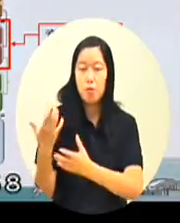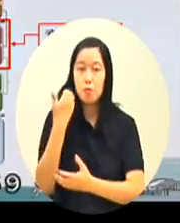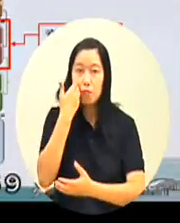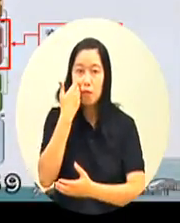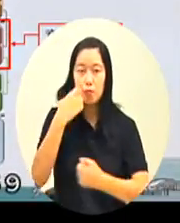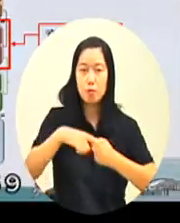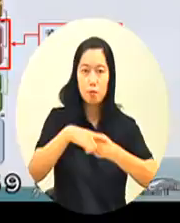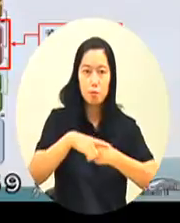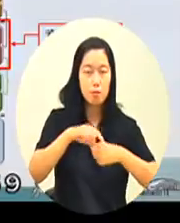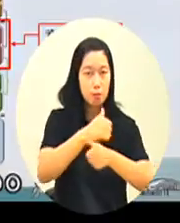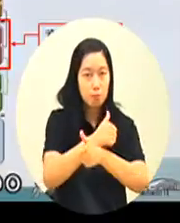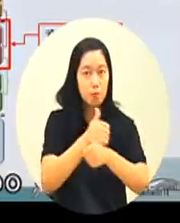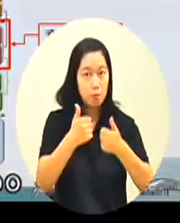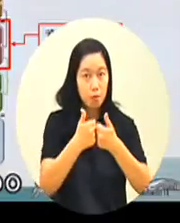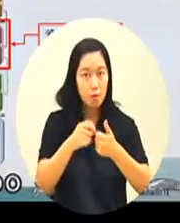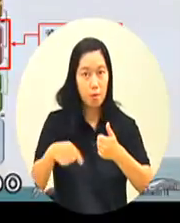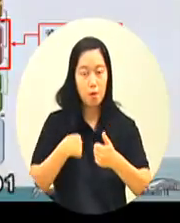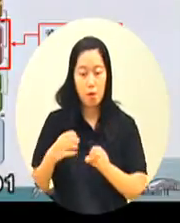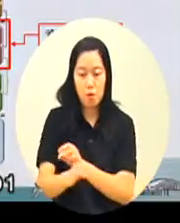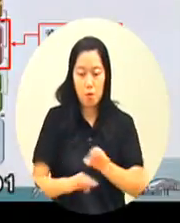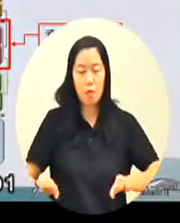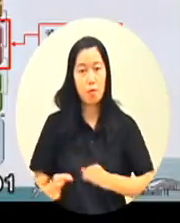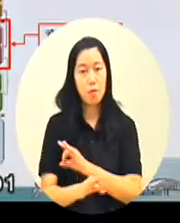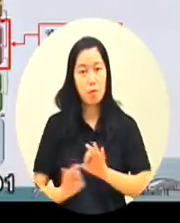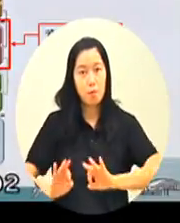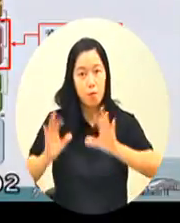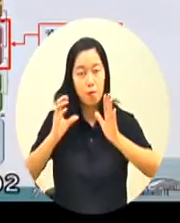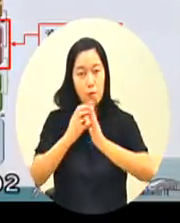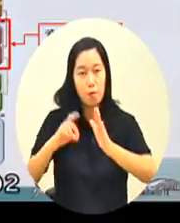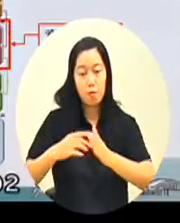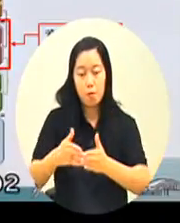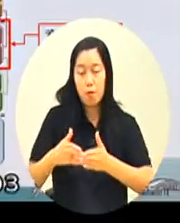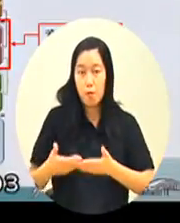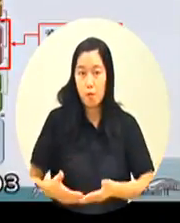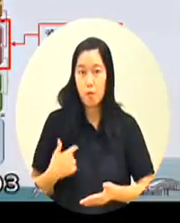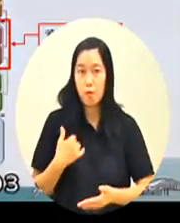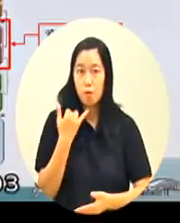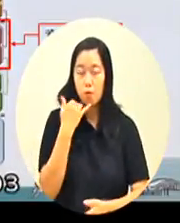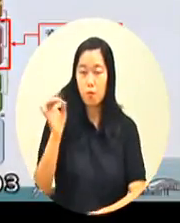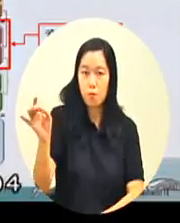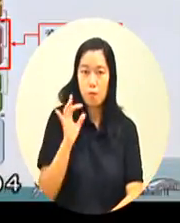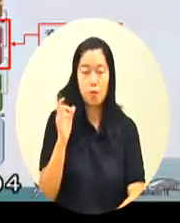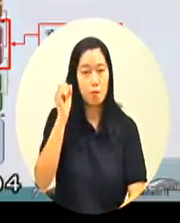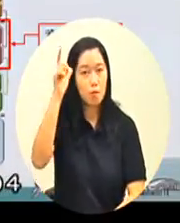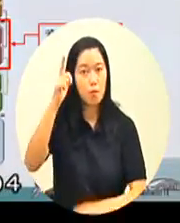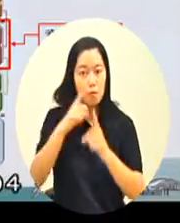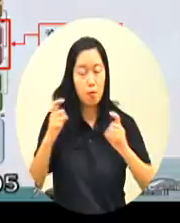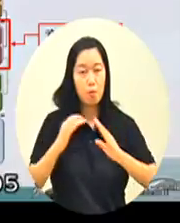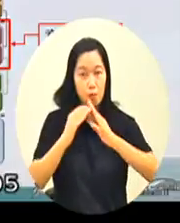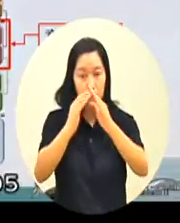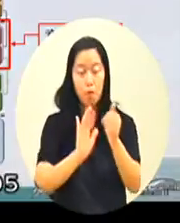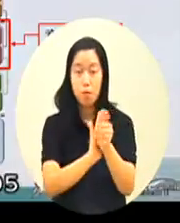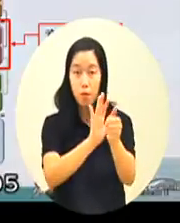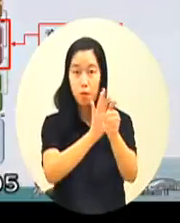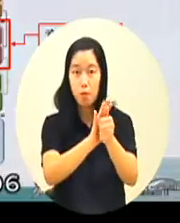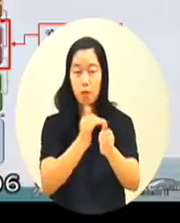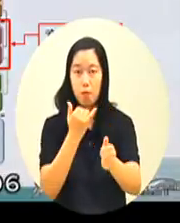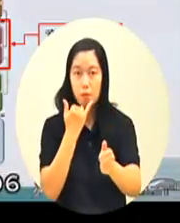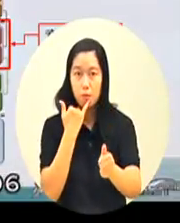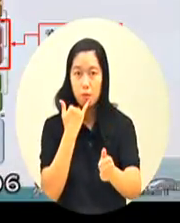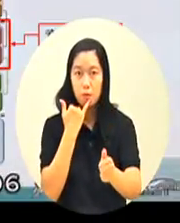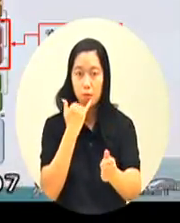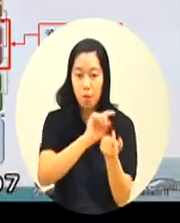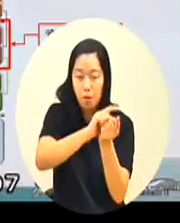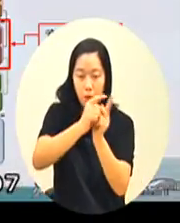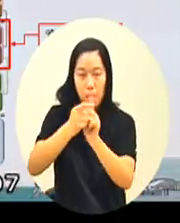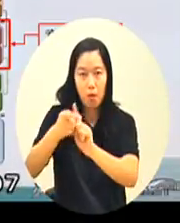发局比较重要的面向是怎么样透过智慧城市这一个主题的推动，然后来形成一个